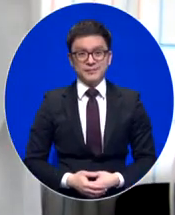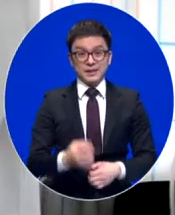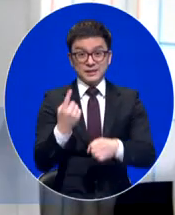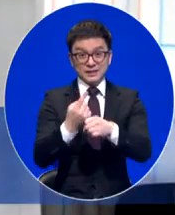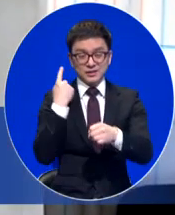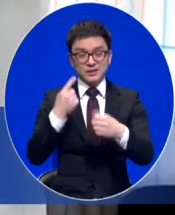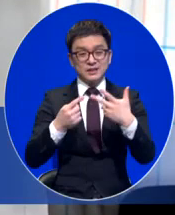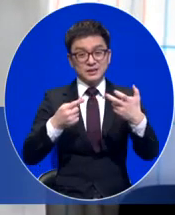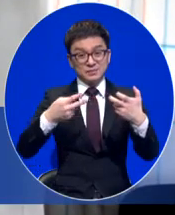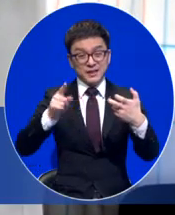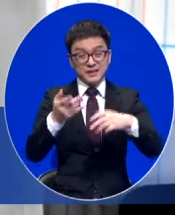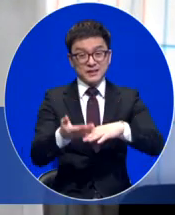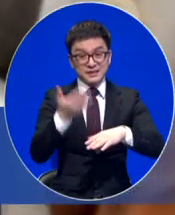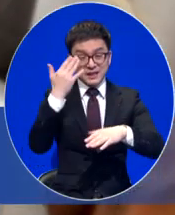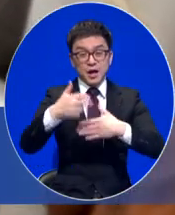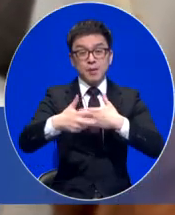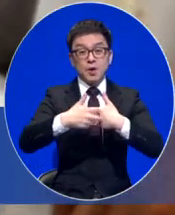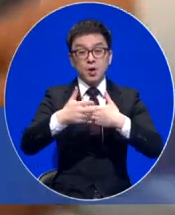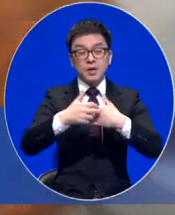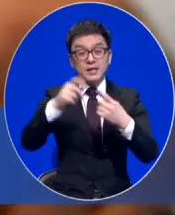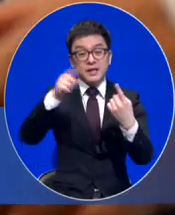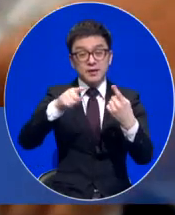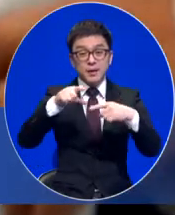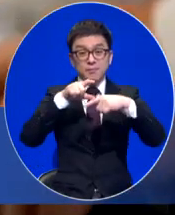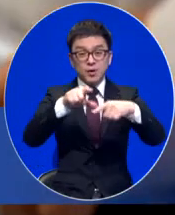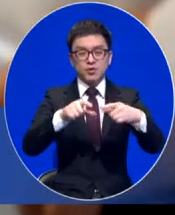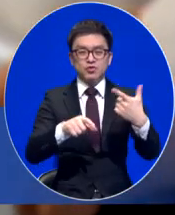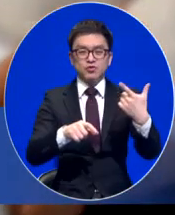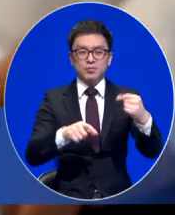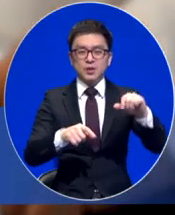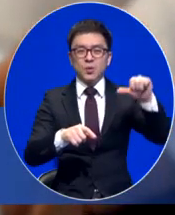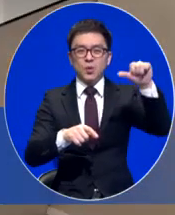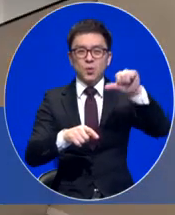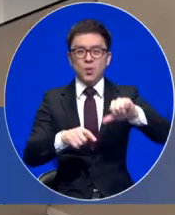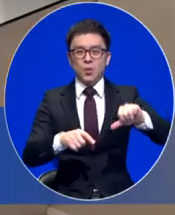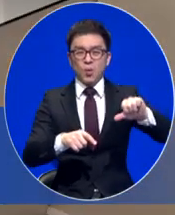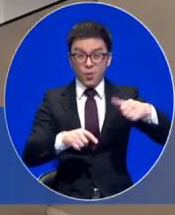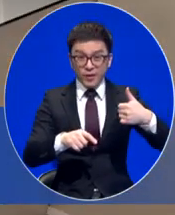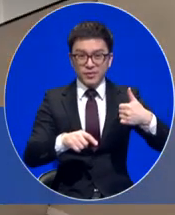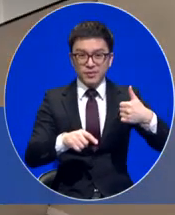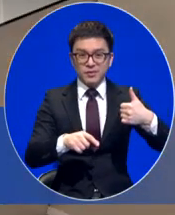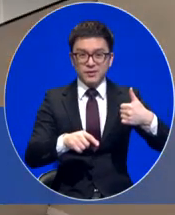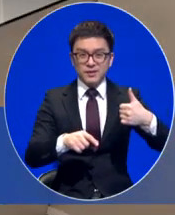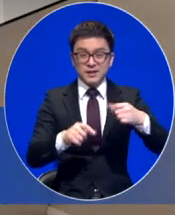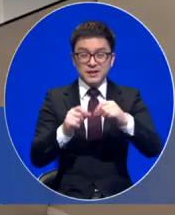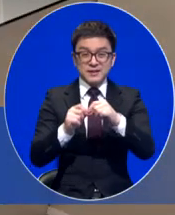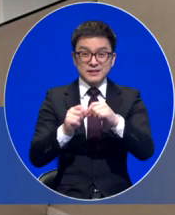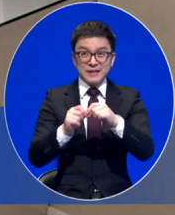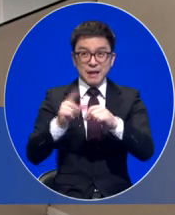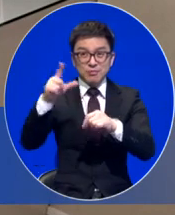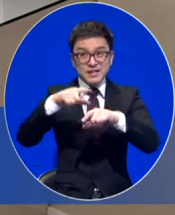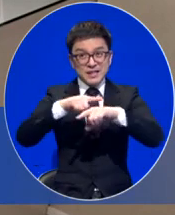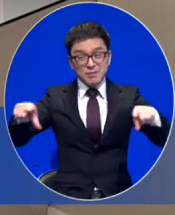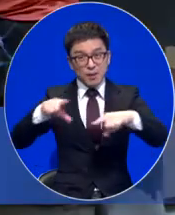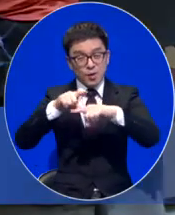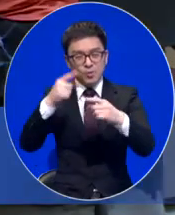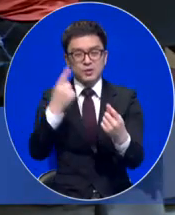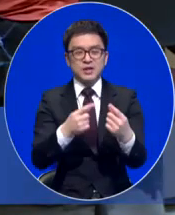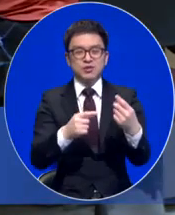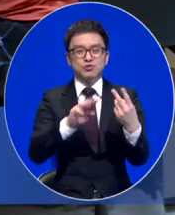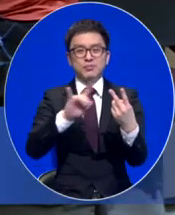지난해 70세 이상의 내온 일당 진료비는 6만 52 원으로 전체 내온 일당 진료비 1.3 배 수준이었습니다